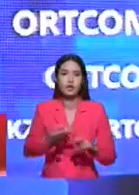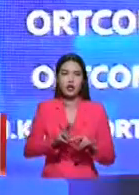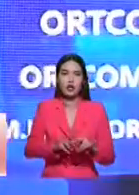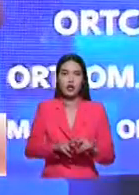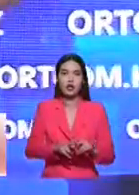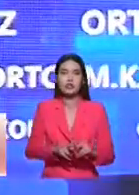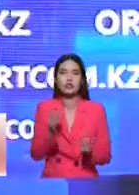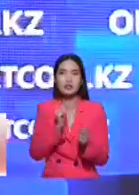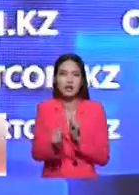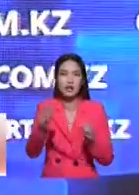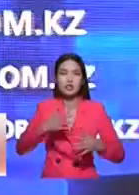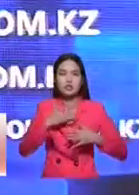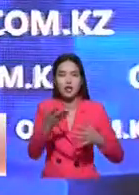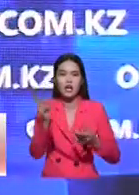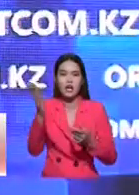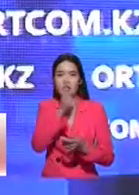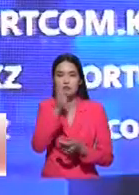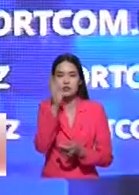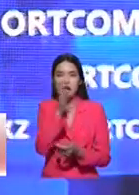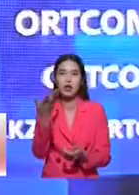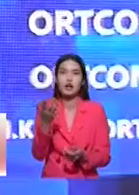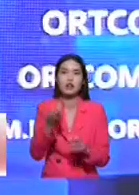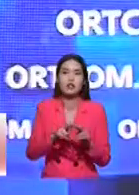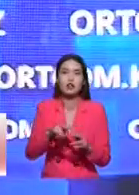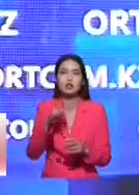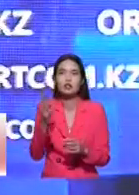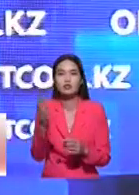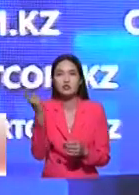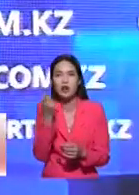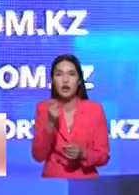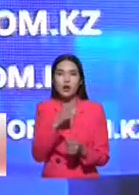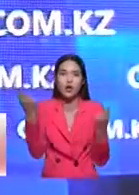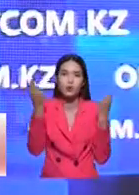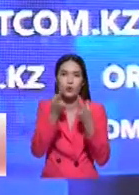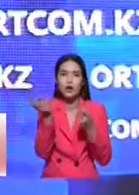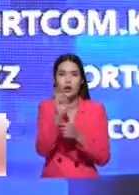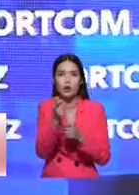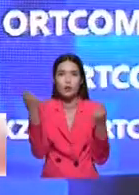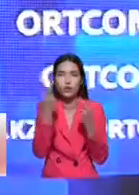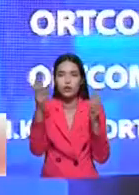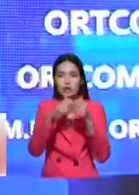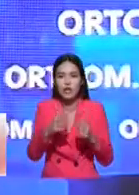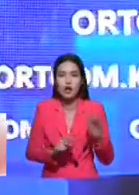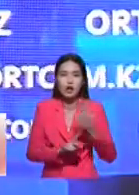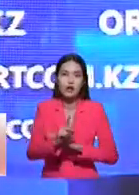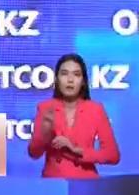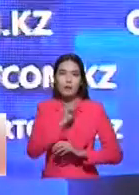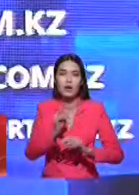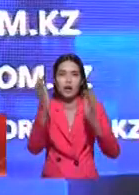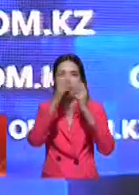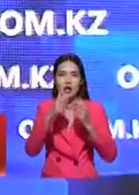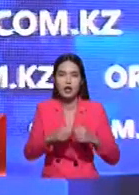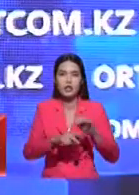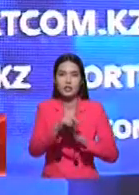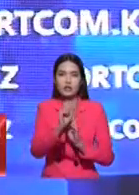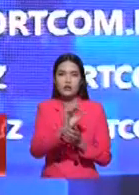Қалада тыныс алу мүмкін болмайтын жерлер бар. Экологтар мен сарапшылар өздері анықтап тексереді. Биыл оны бастадық, келесі жылы мониторингті жалғастырамыз,